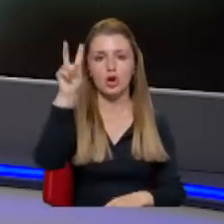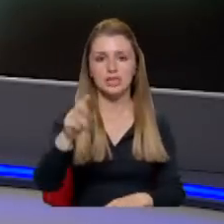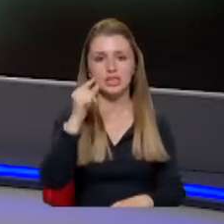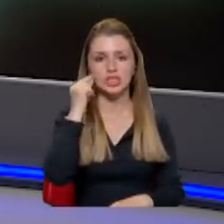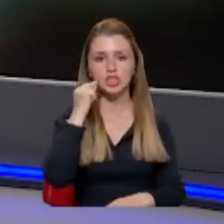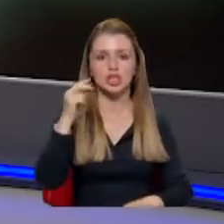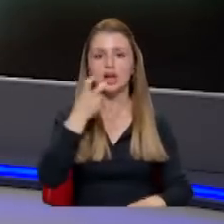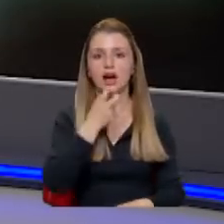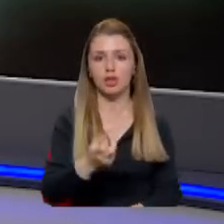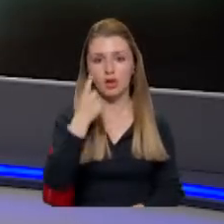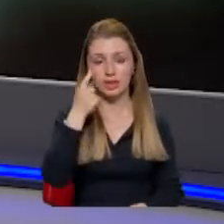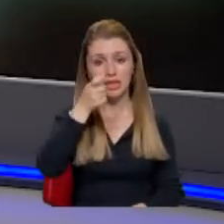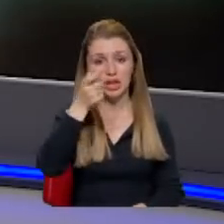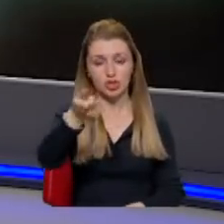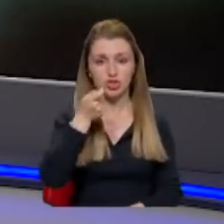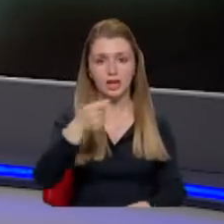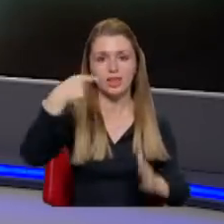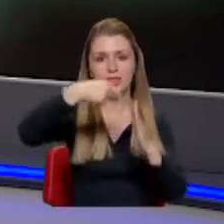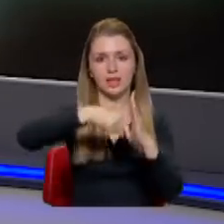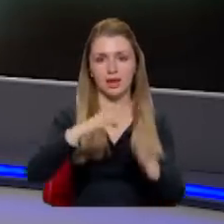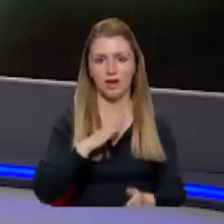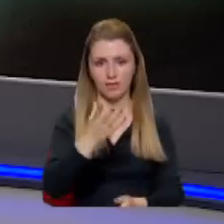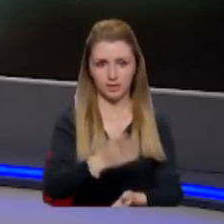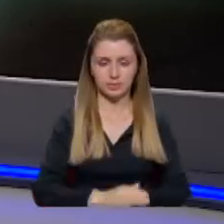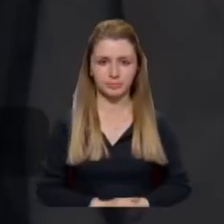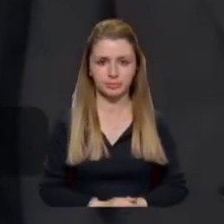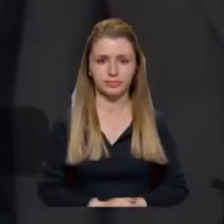kişilik kadrosu ve dikkat çeken detayları